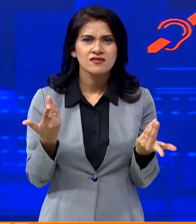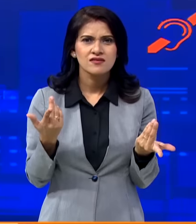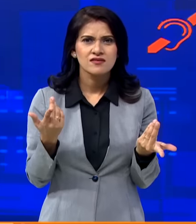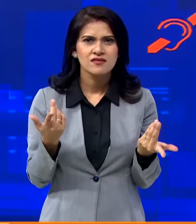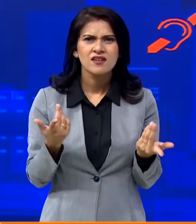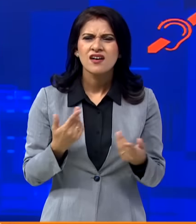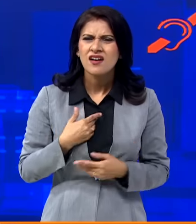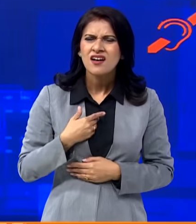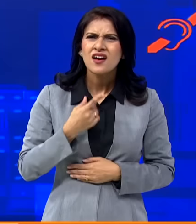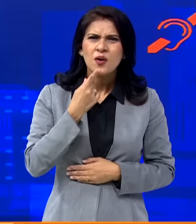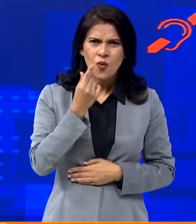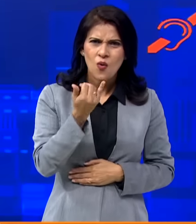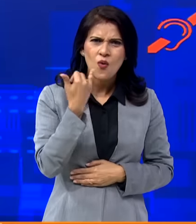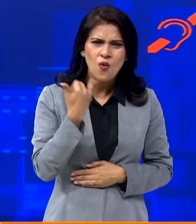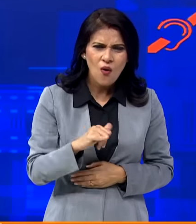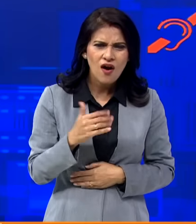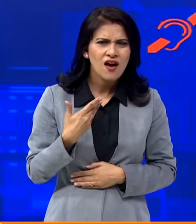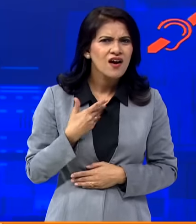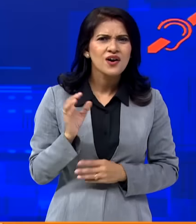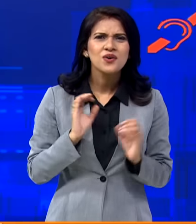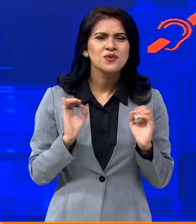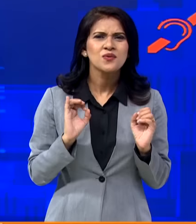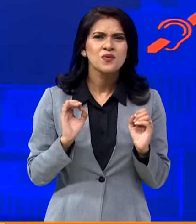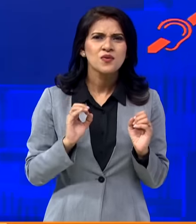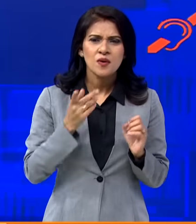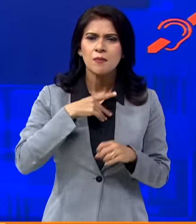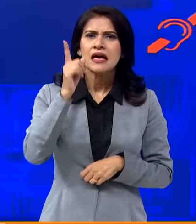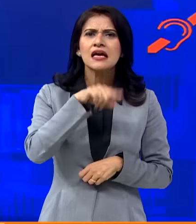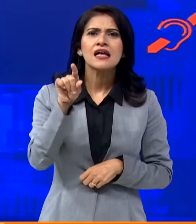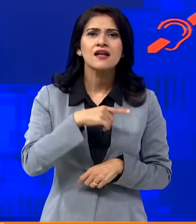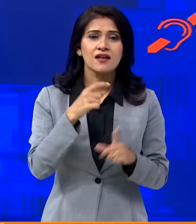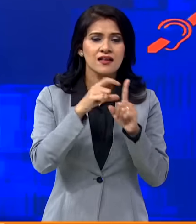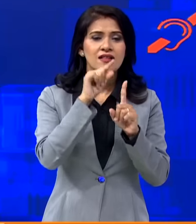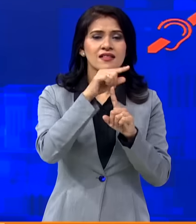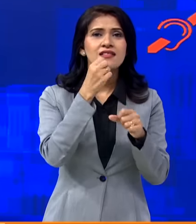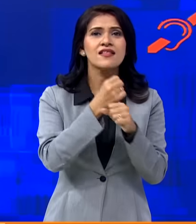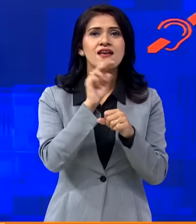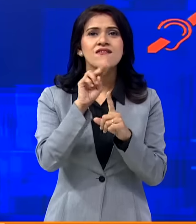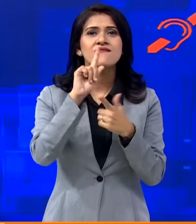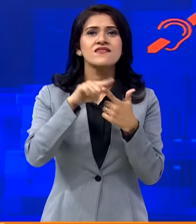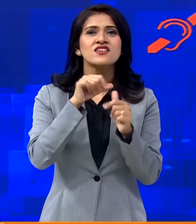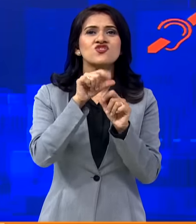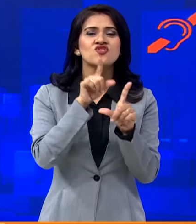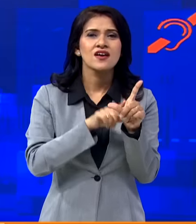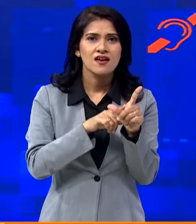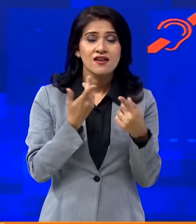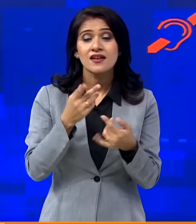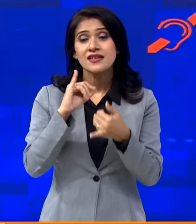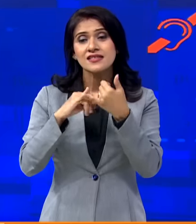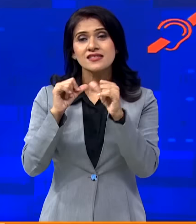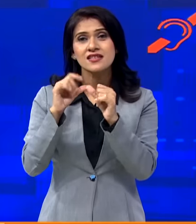रहा मैंने क्या कहा मेरा गुना क्या था मुझे भी दिग्विजय सिंह जी की याद आती है सचिन पायलट की भी याद आती